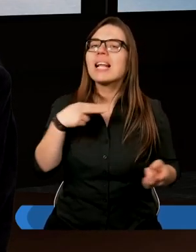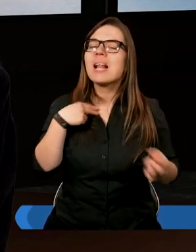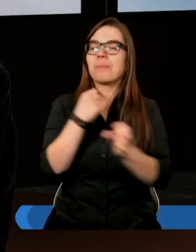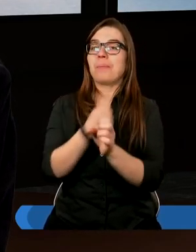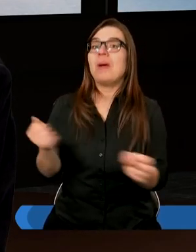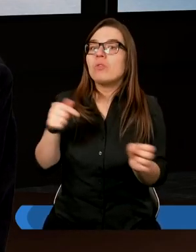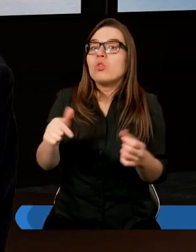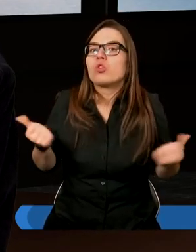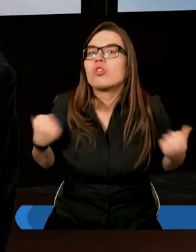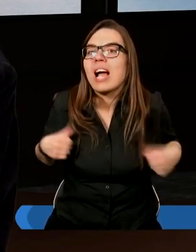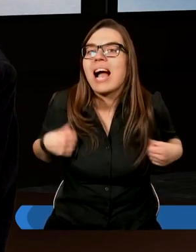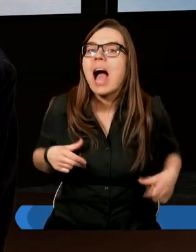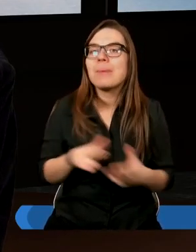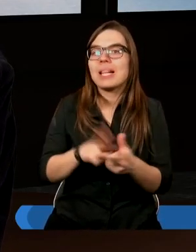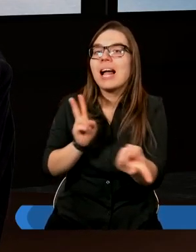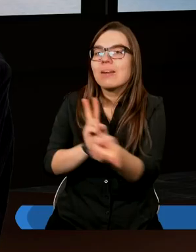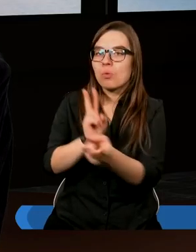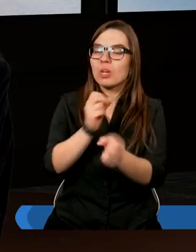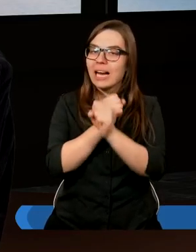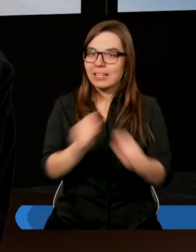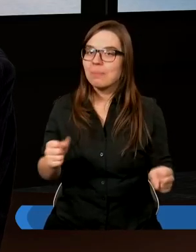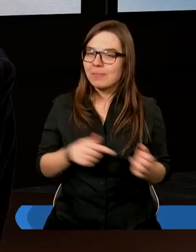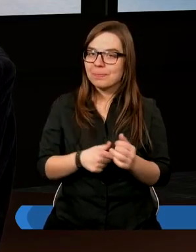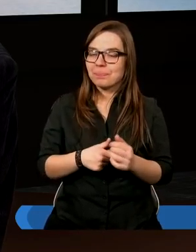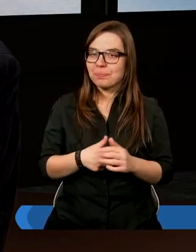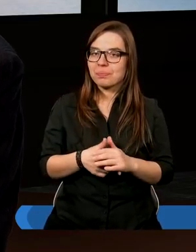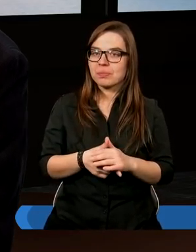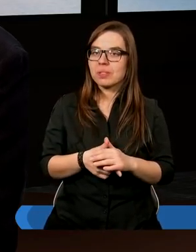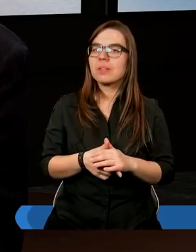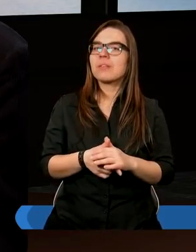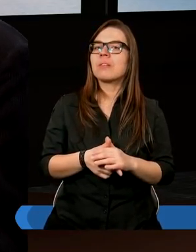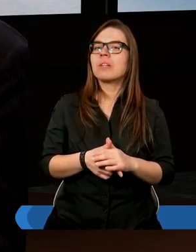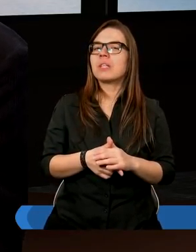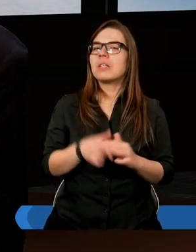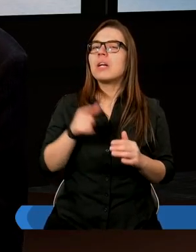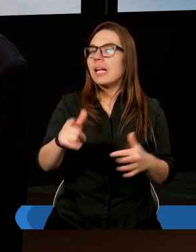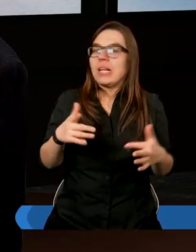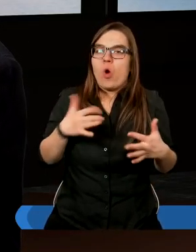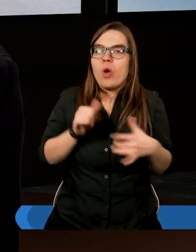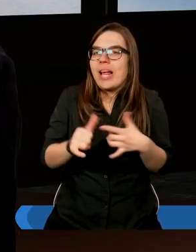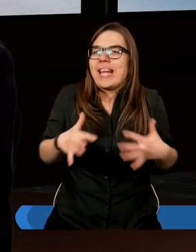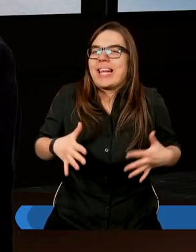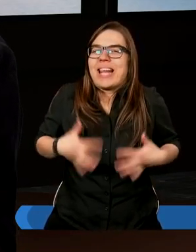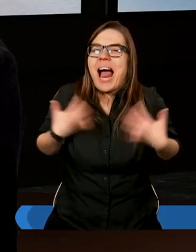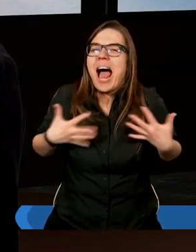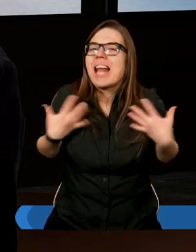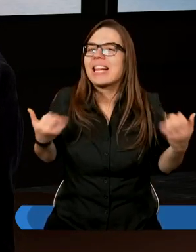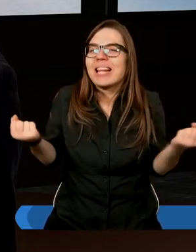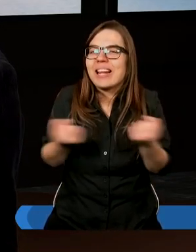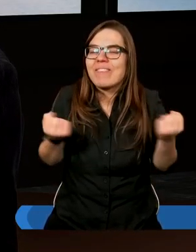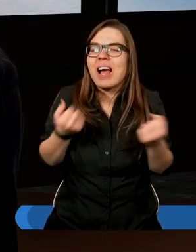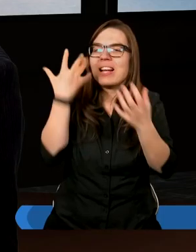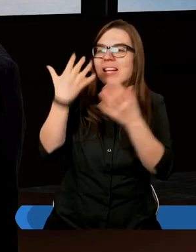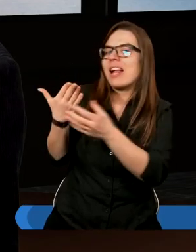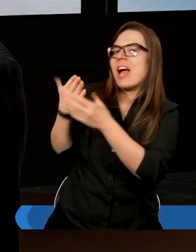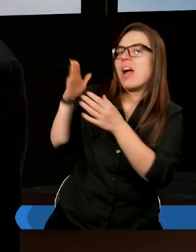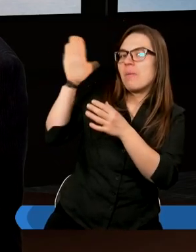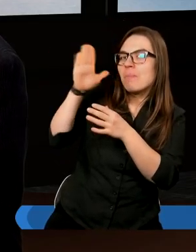czekamy. I on z satysfakcją i wielką radością chce nas zaprosić